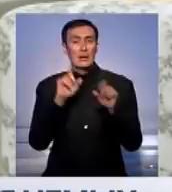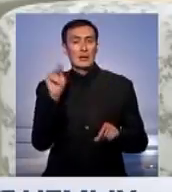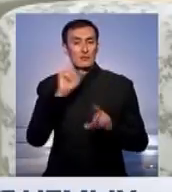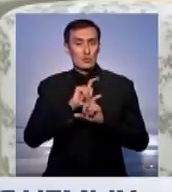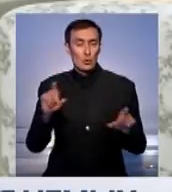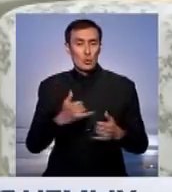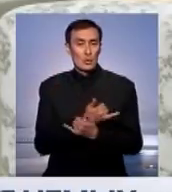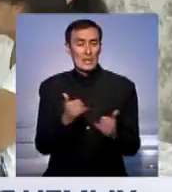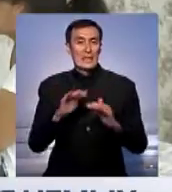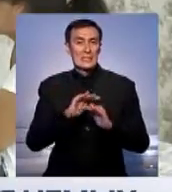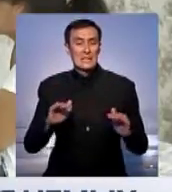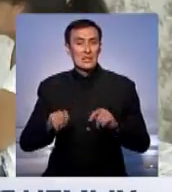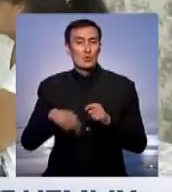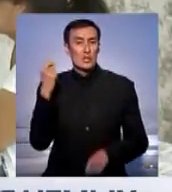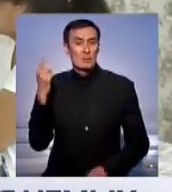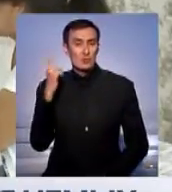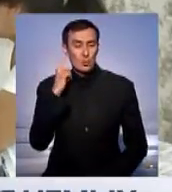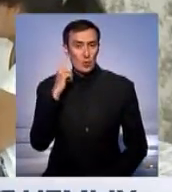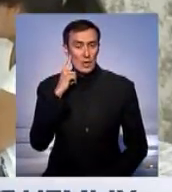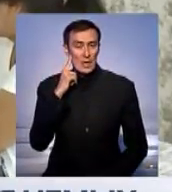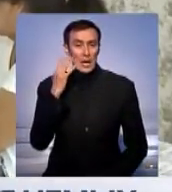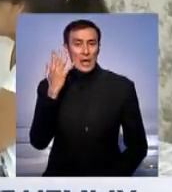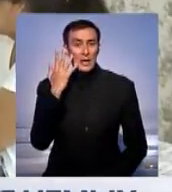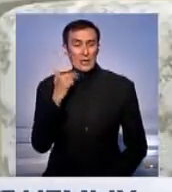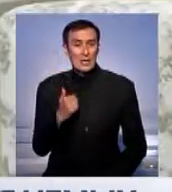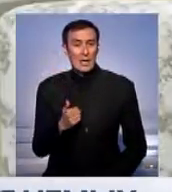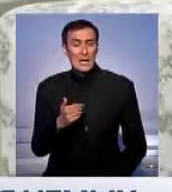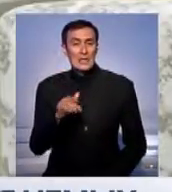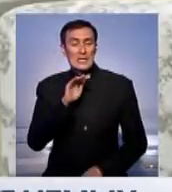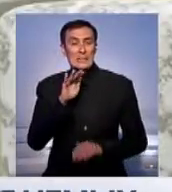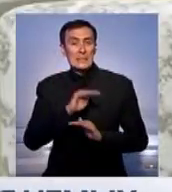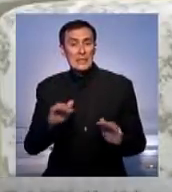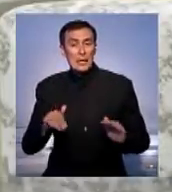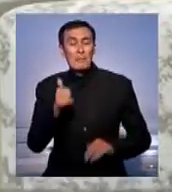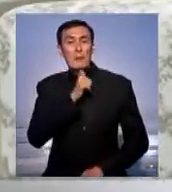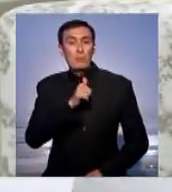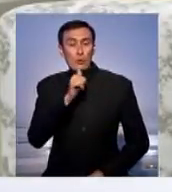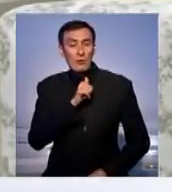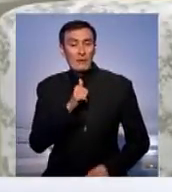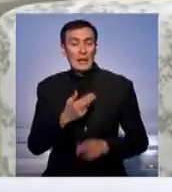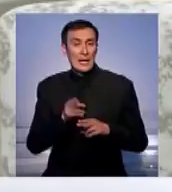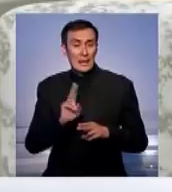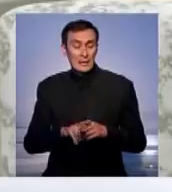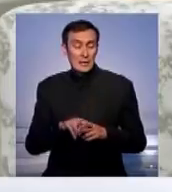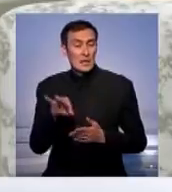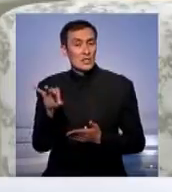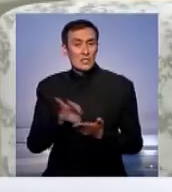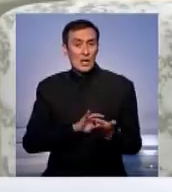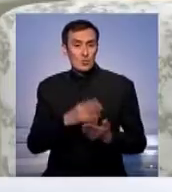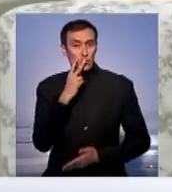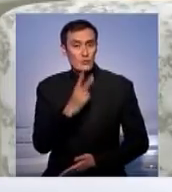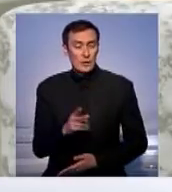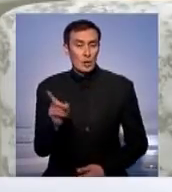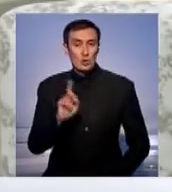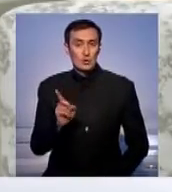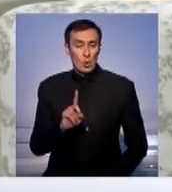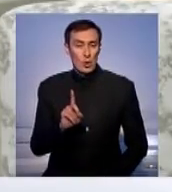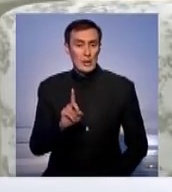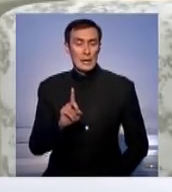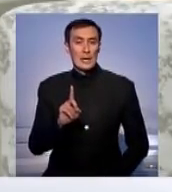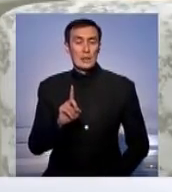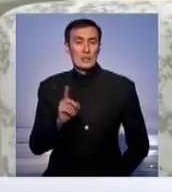для детей с нарушением слуха. Как только первые дети попробовали это сделать, они сразу же увидели, что